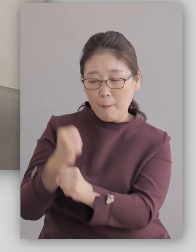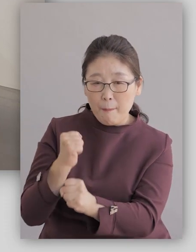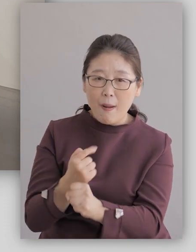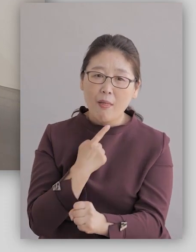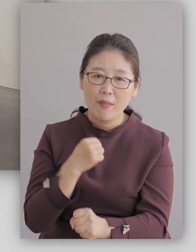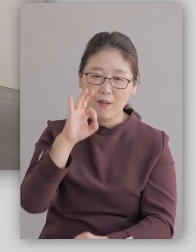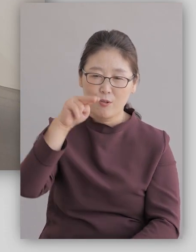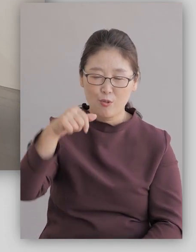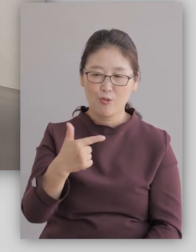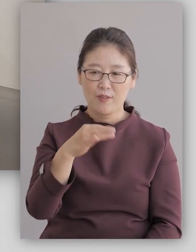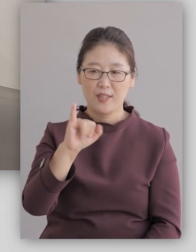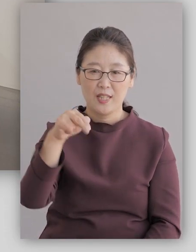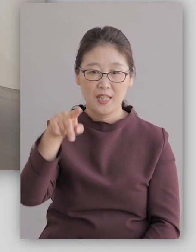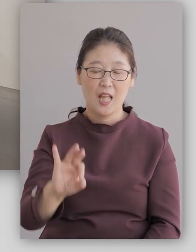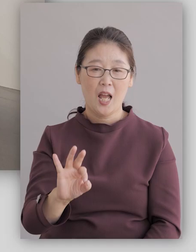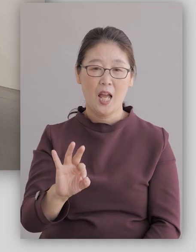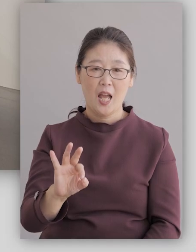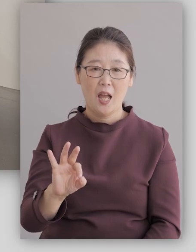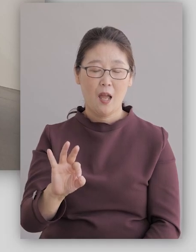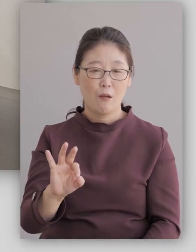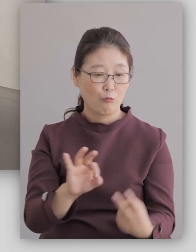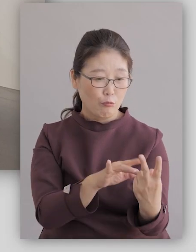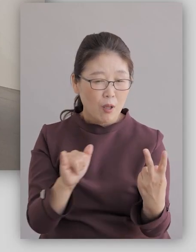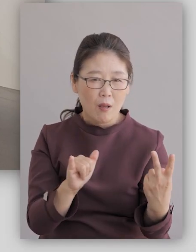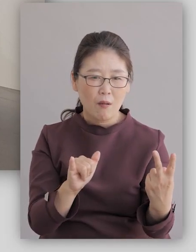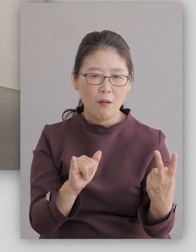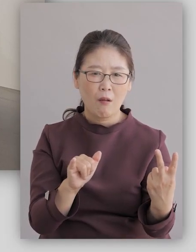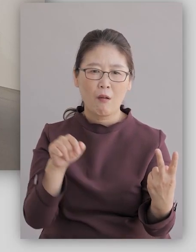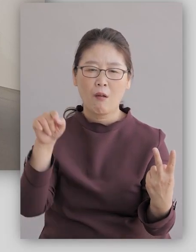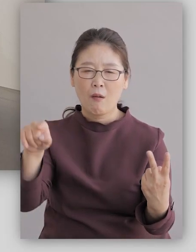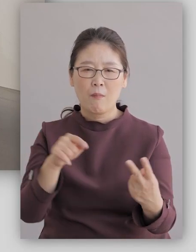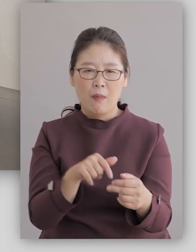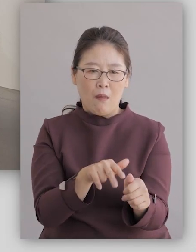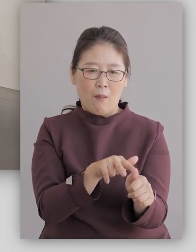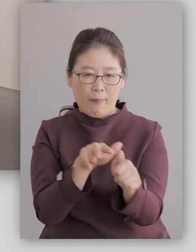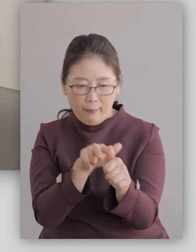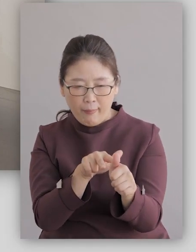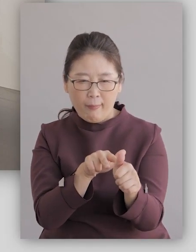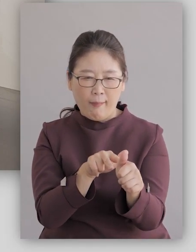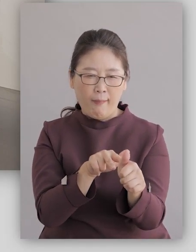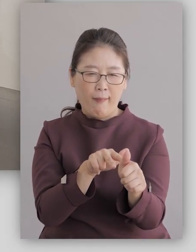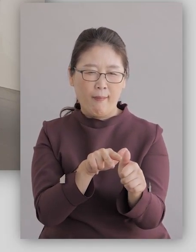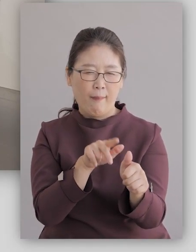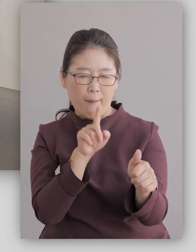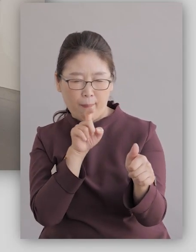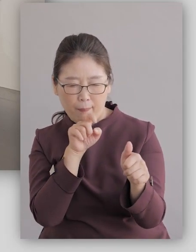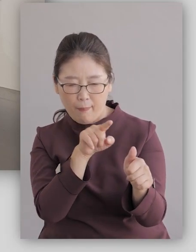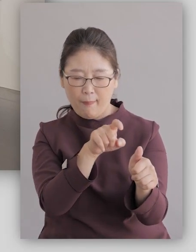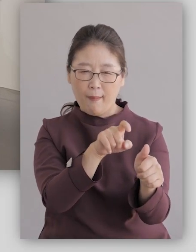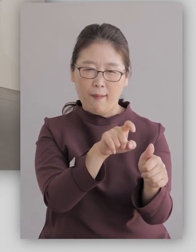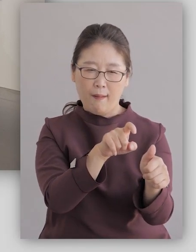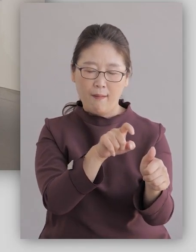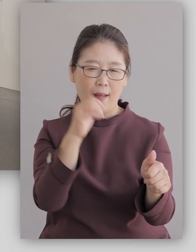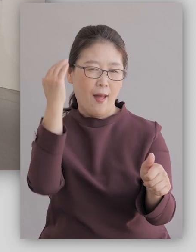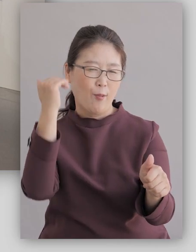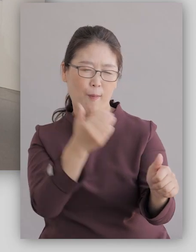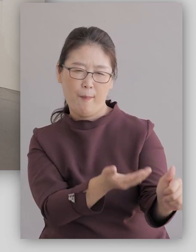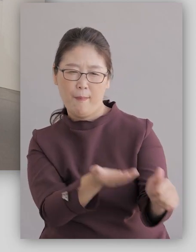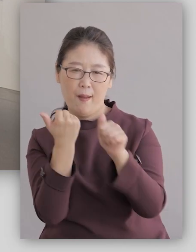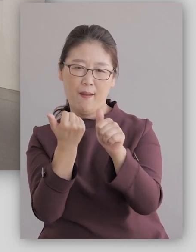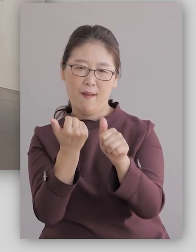작가님이 동베를린에서 간첩 혐의를 받고 한국에 그 강제 소환된